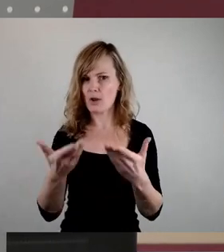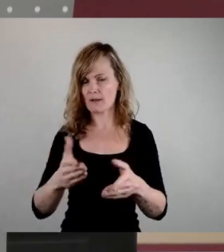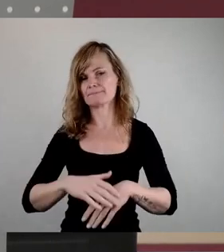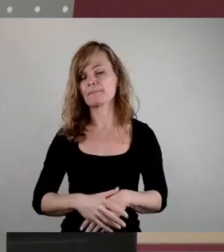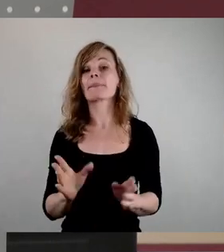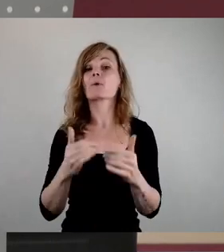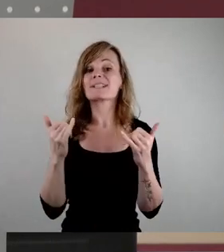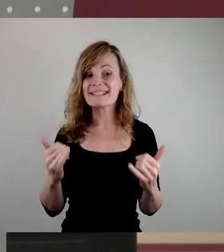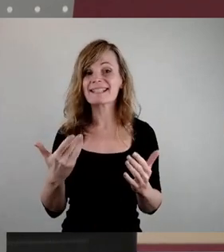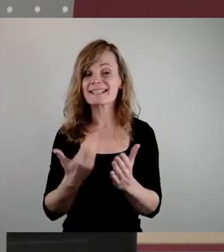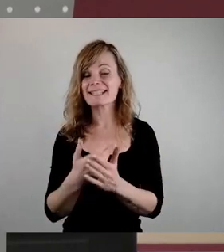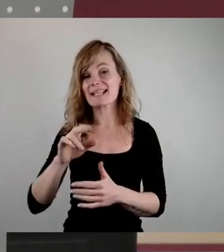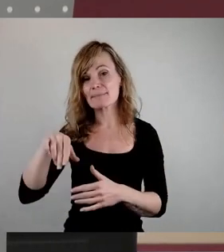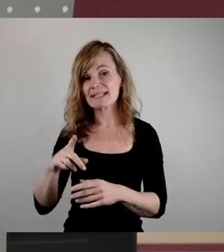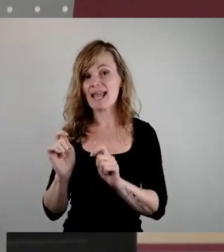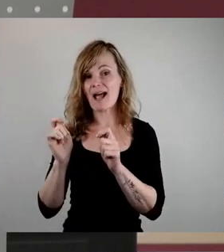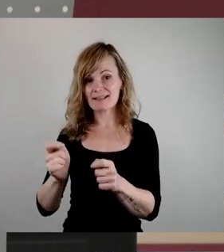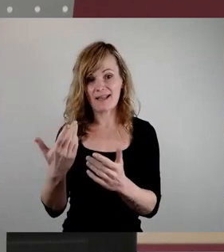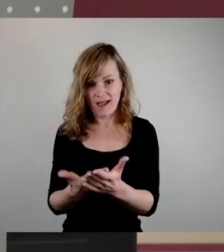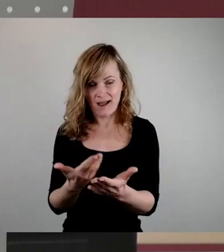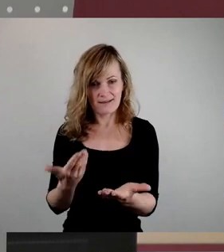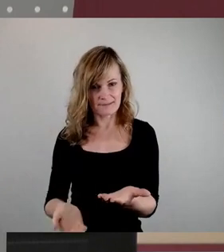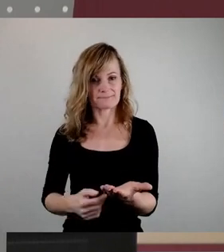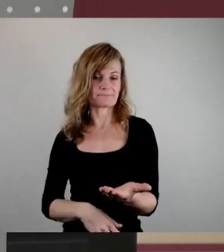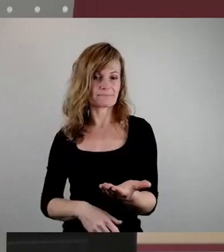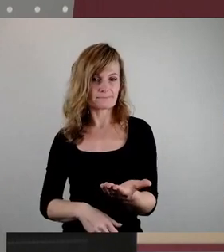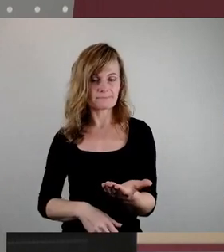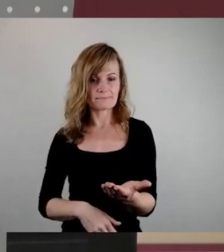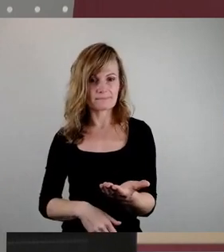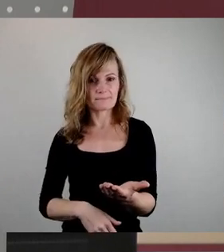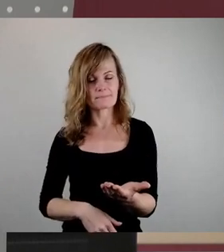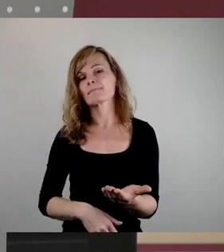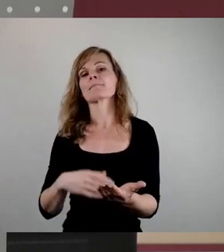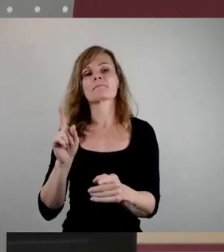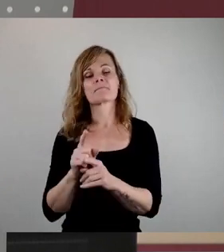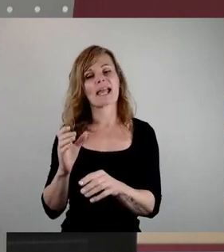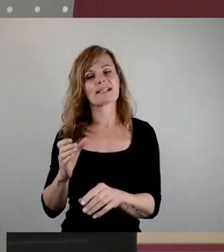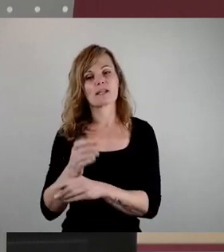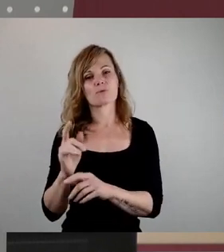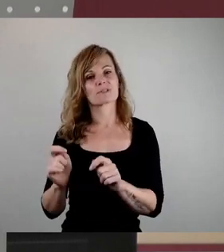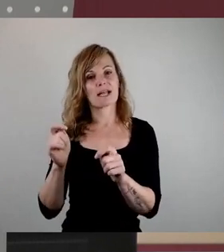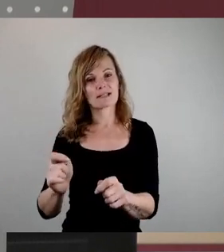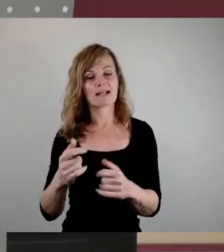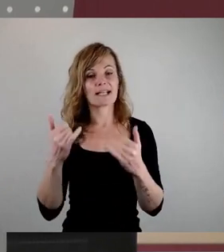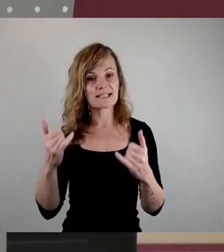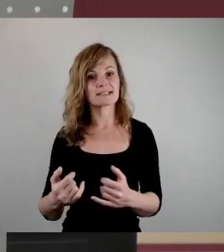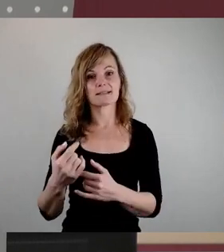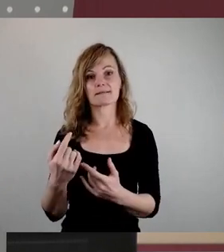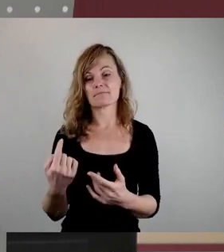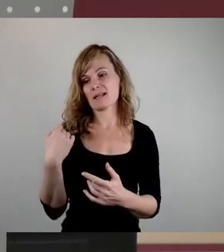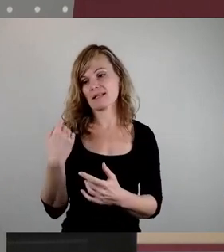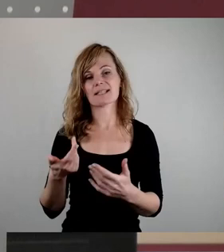haben wir hier diesen SPD-Antrag vorliegen, jetzt in Form dieses Ersetzungsantrags, den wir jetzt in den letzten 8 Monaten auch